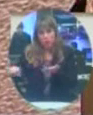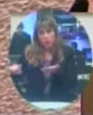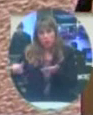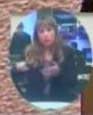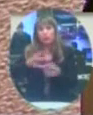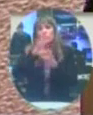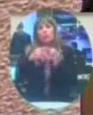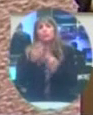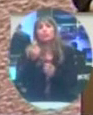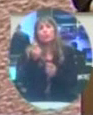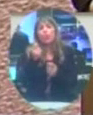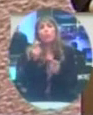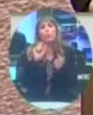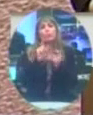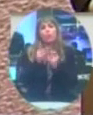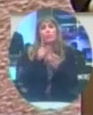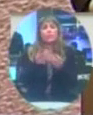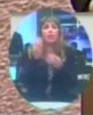המשולם